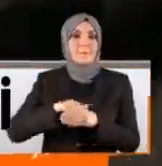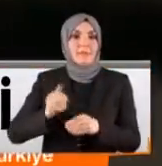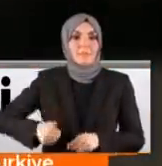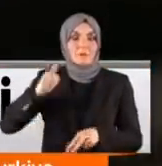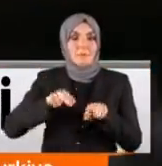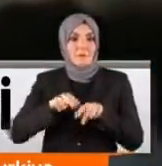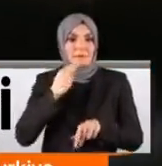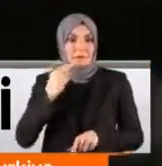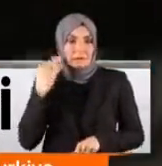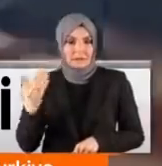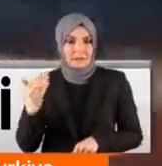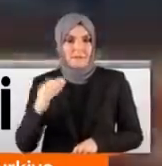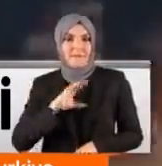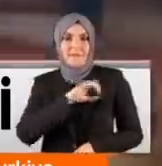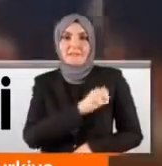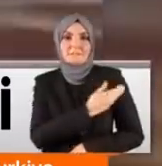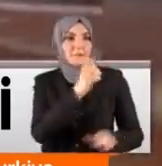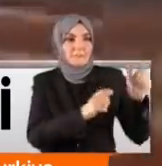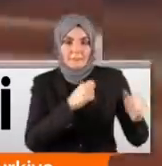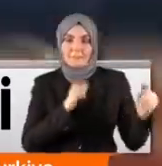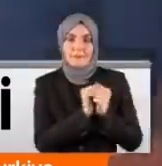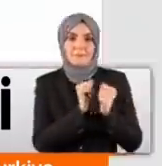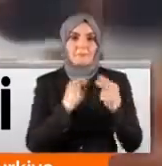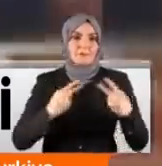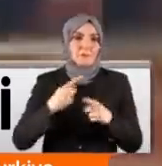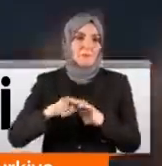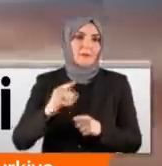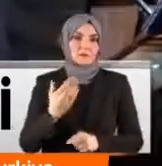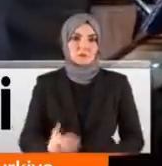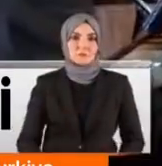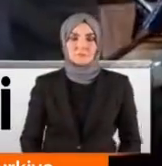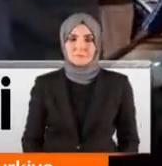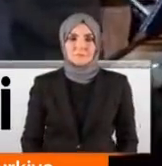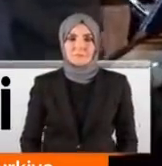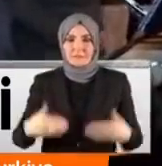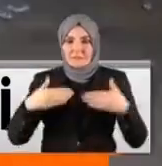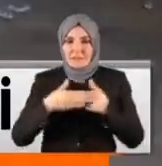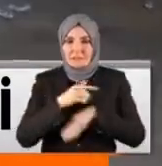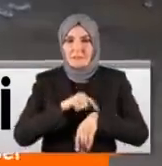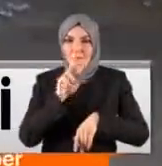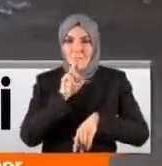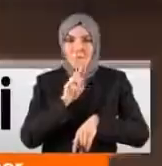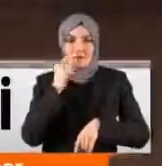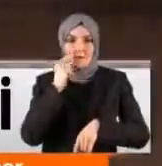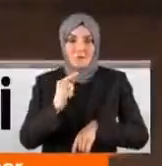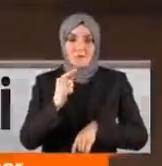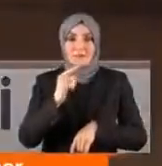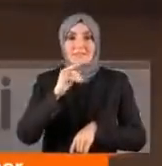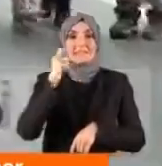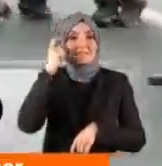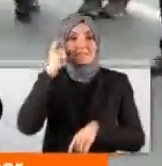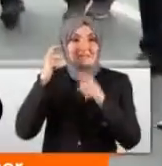Akşener filistinlilerle birlikteyiz mesajını paylaştı bu gece yarısı İsrail'in İstanbul'daki